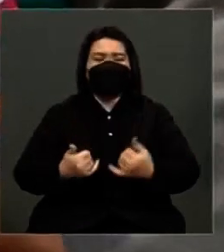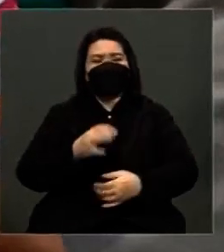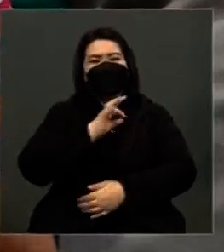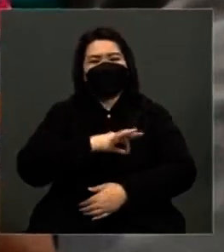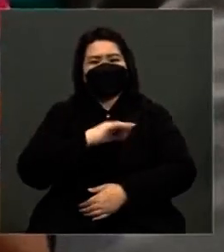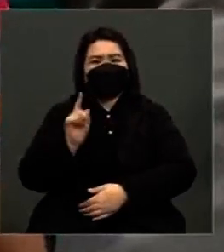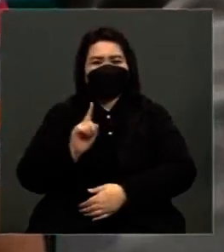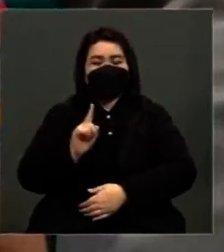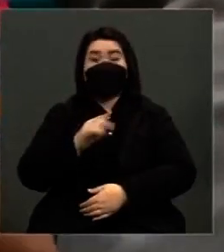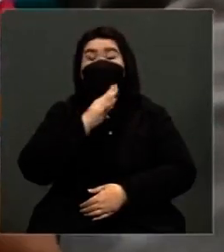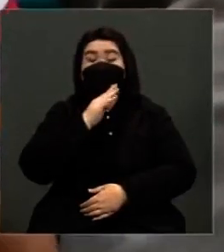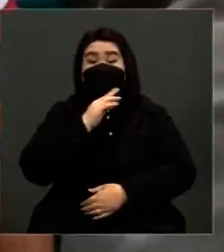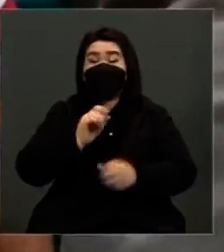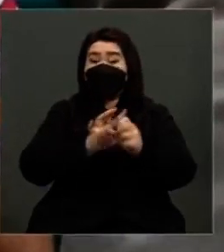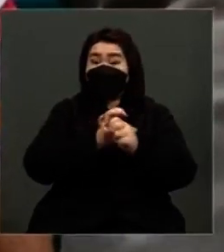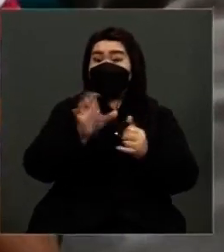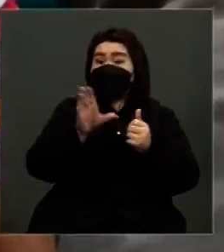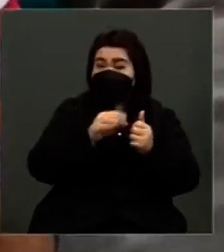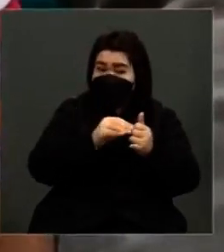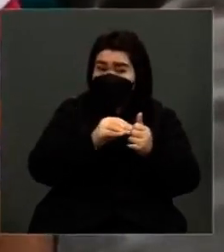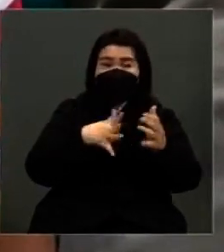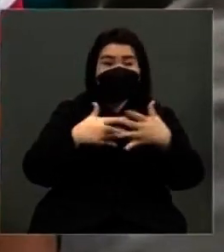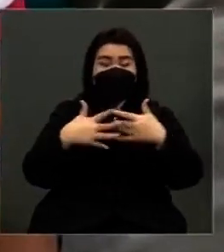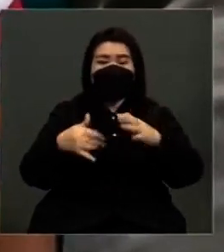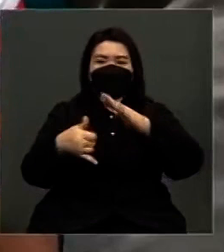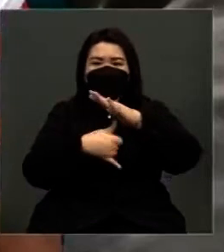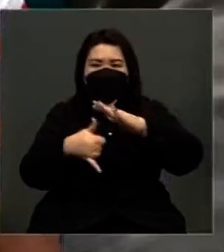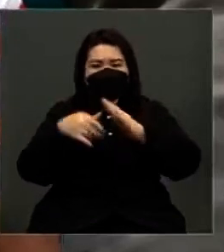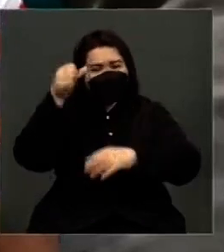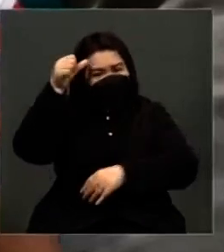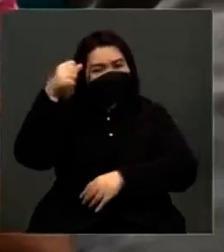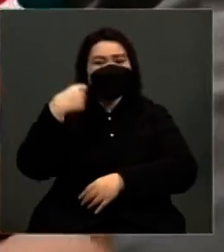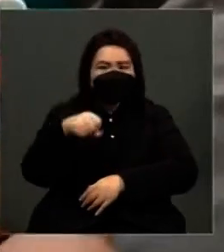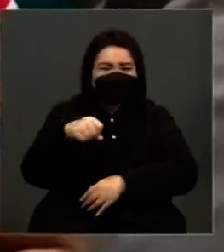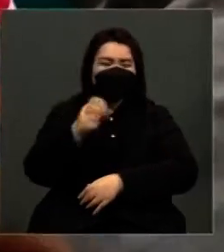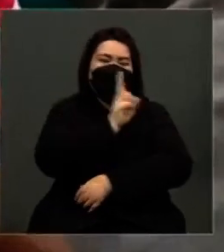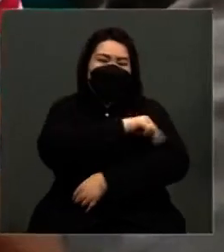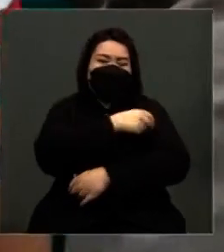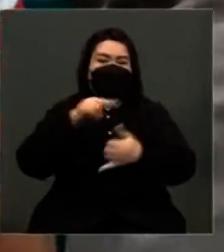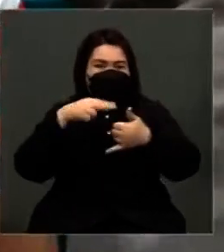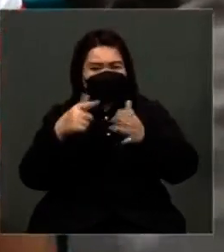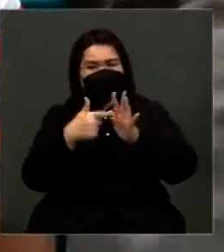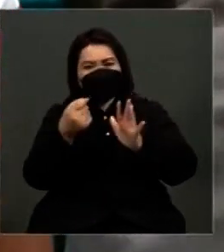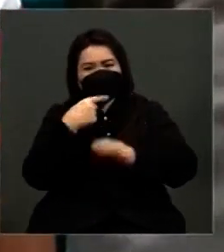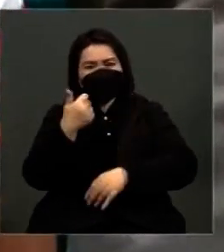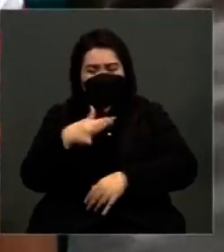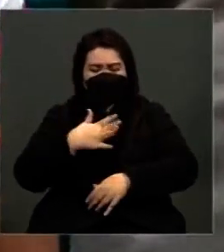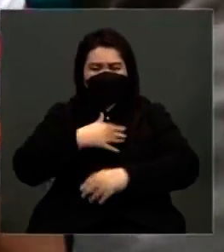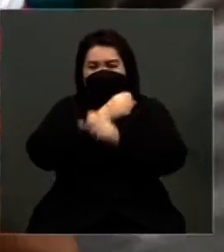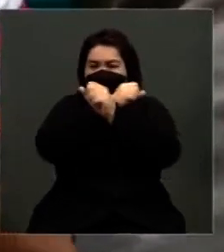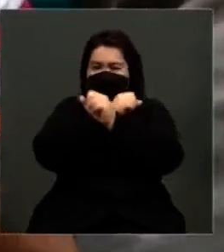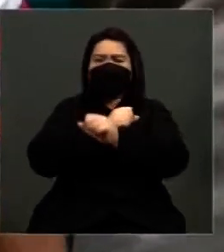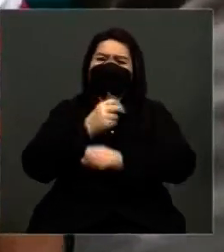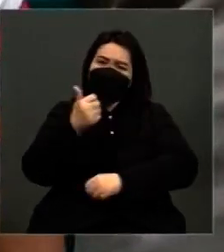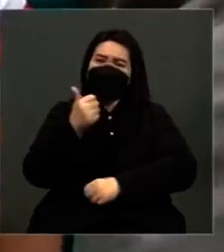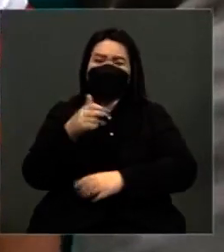ากักตัว10วันไปหาหมอให้ยามากักตัว10วันมันก็อาการก็หายเพราะเราก็ดูแลตัวเองเซฟตัวเองเข้าไปด้วยมันก็เลยดูง่